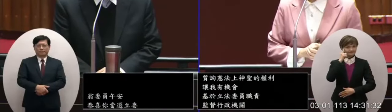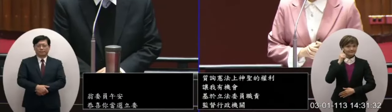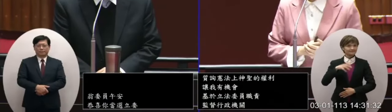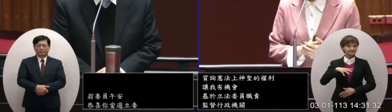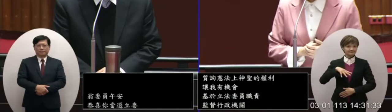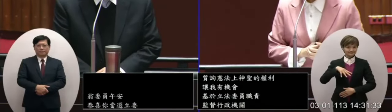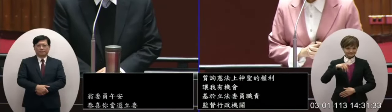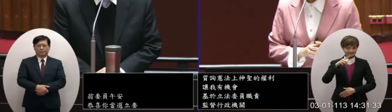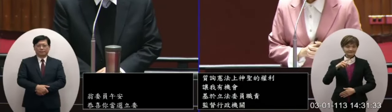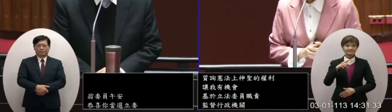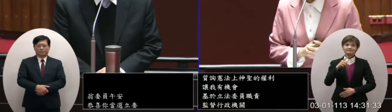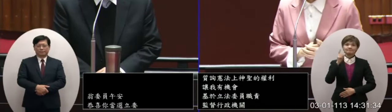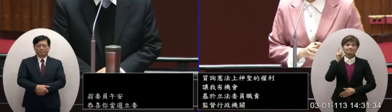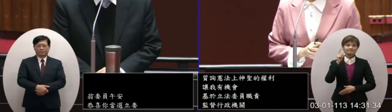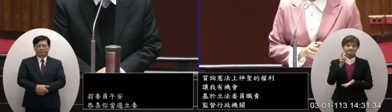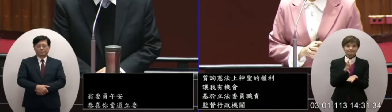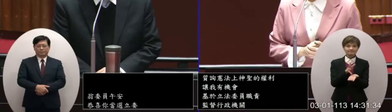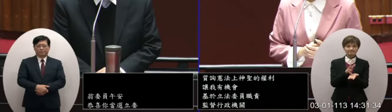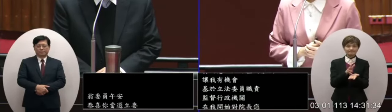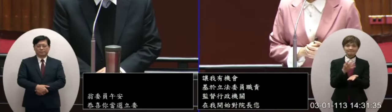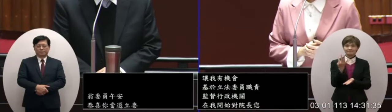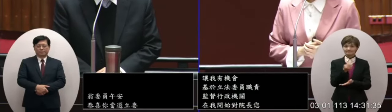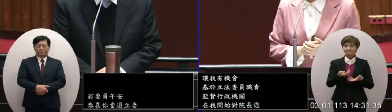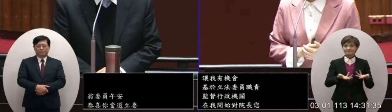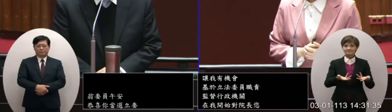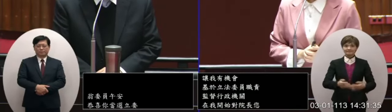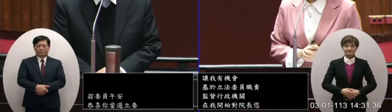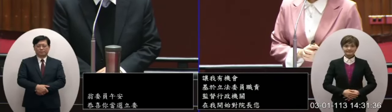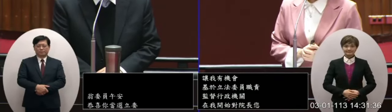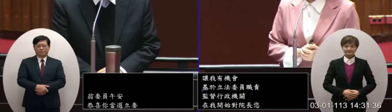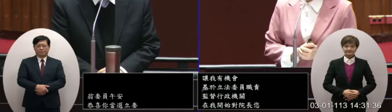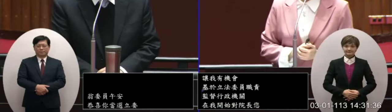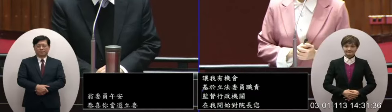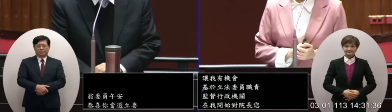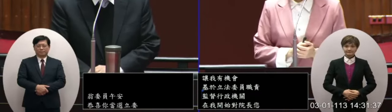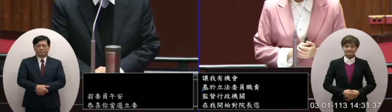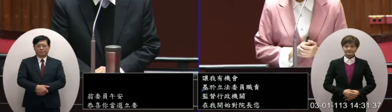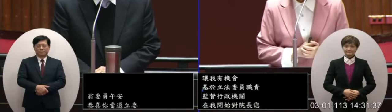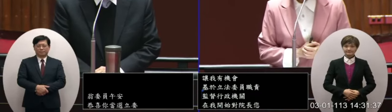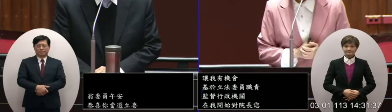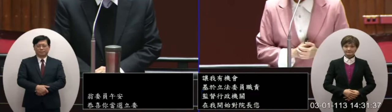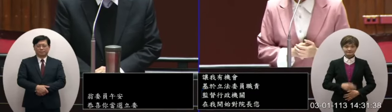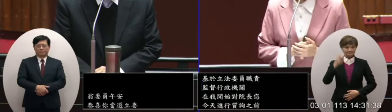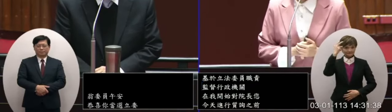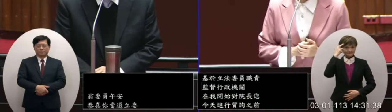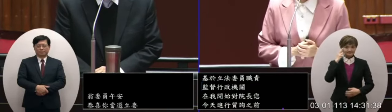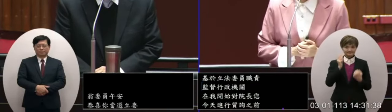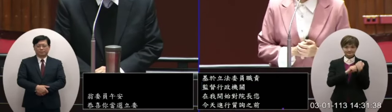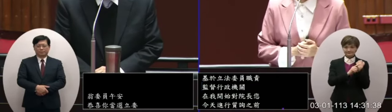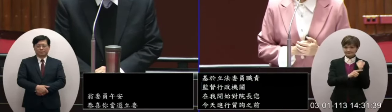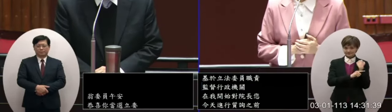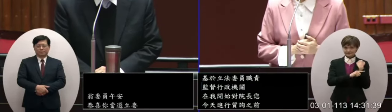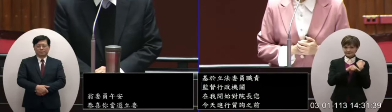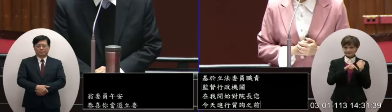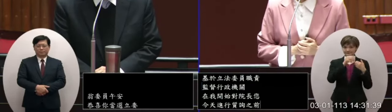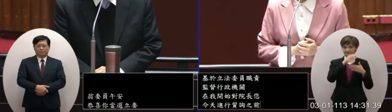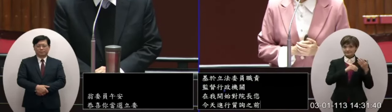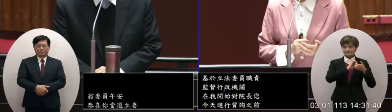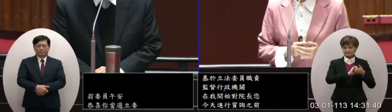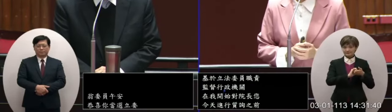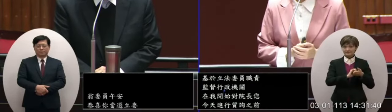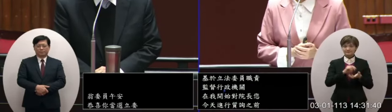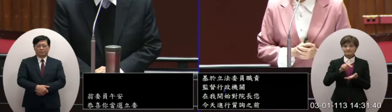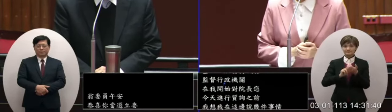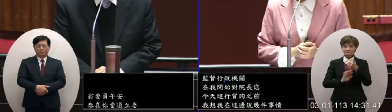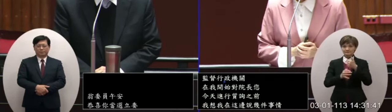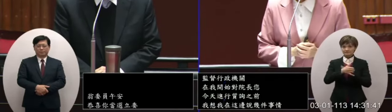先要说几件事情。我想要先强调的就是宪法上所制定的立法委员